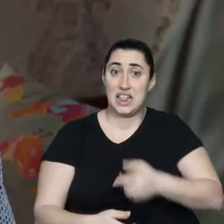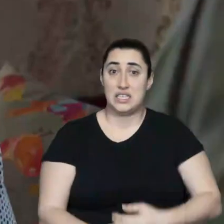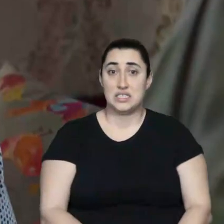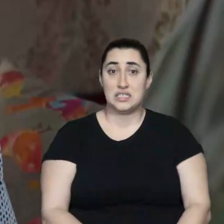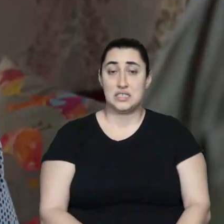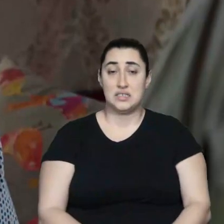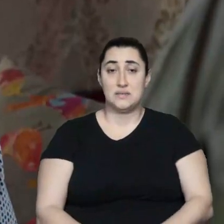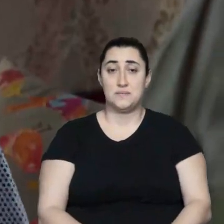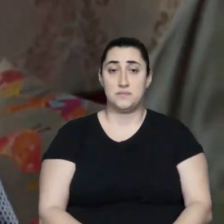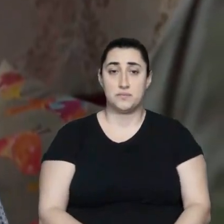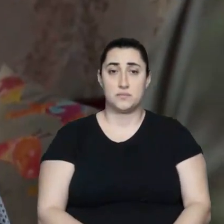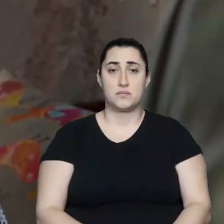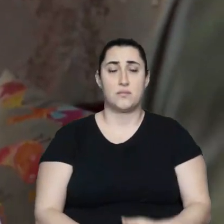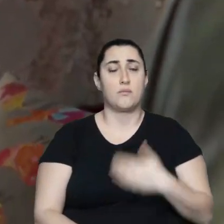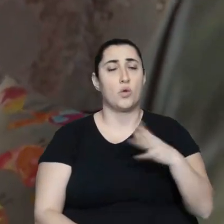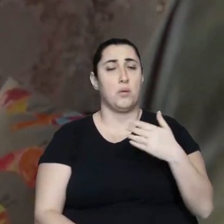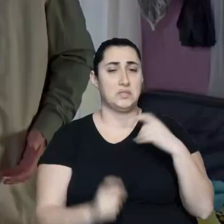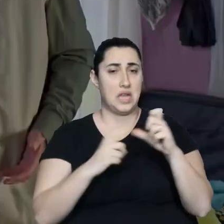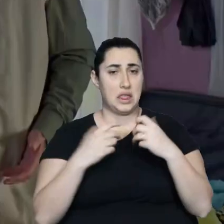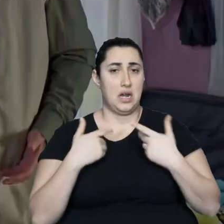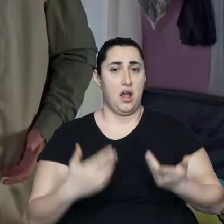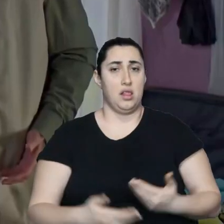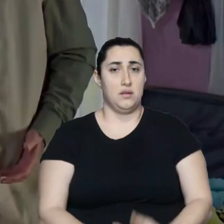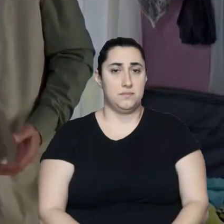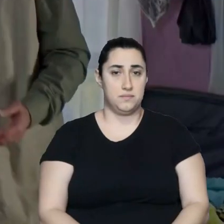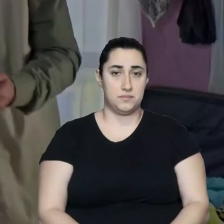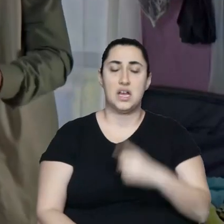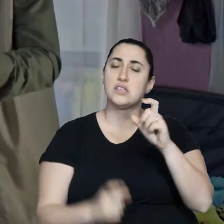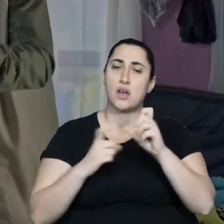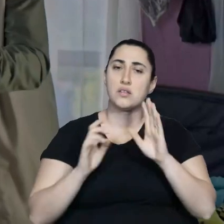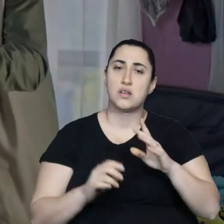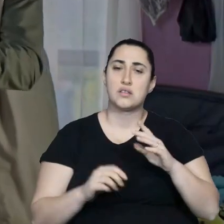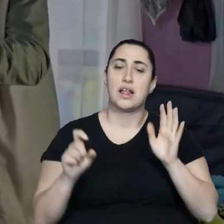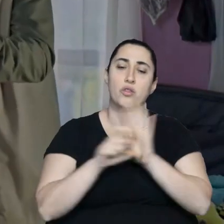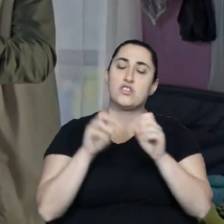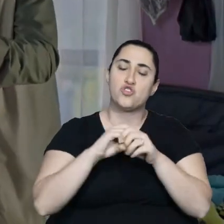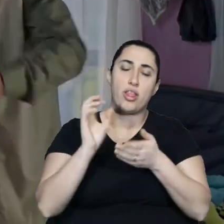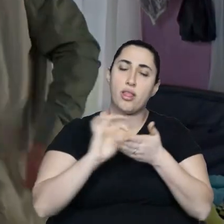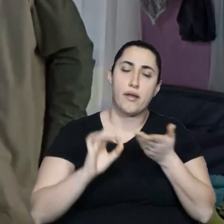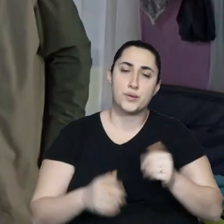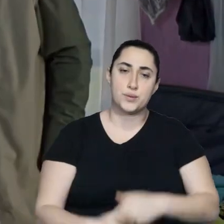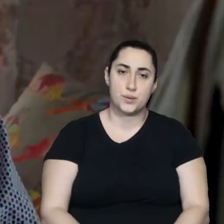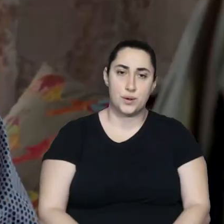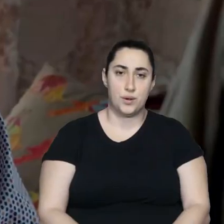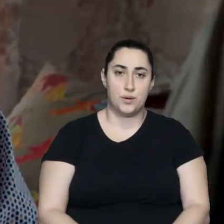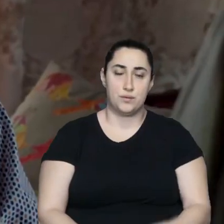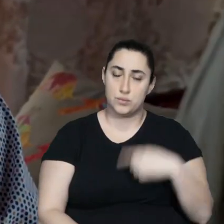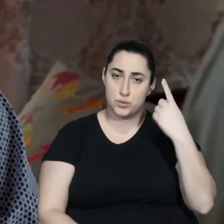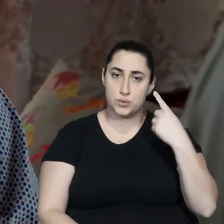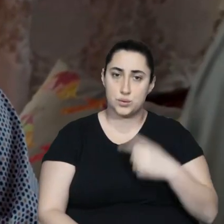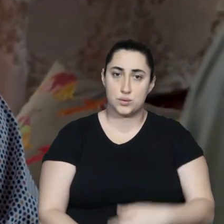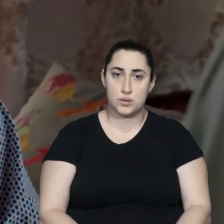sensin. Olur mu ya? Ben Santral'im. Santral şimdi kafa kağıdında ne yazıyor? Bir